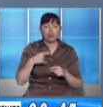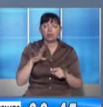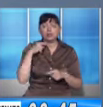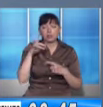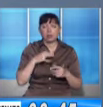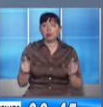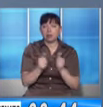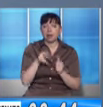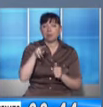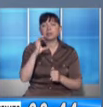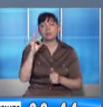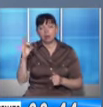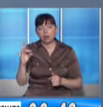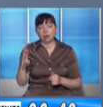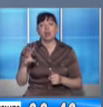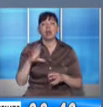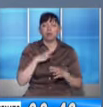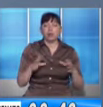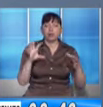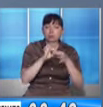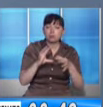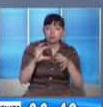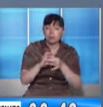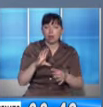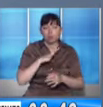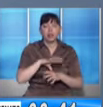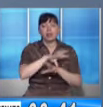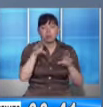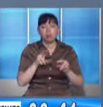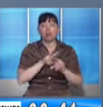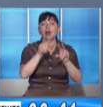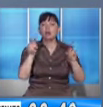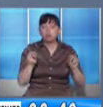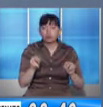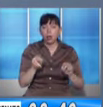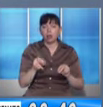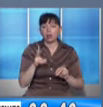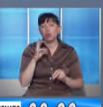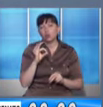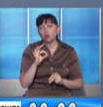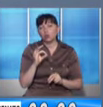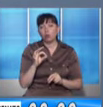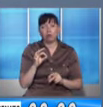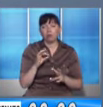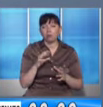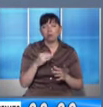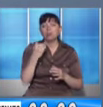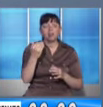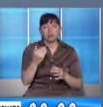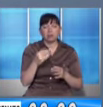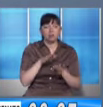PSRM, au avut acord de colaborare, au stat în fața dumneavoastră și v-au promis și nu știu dacă ceva din